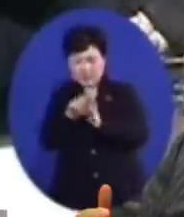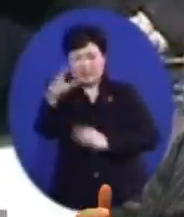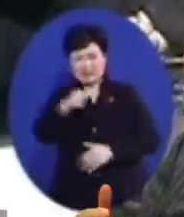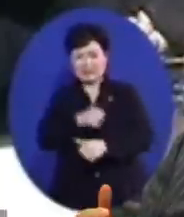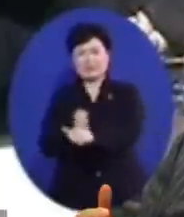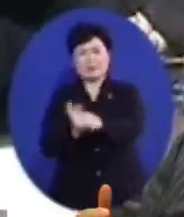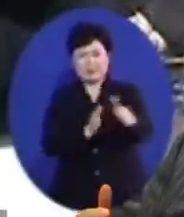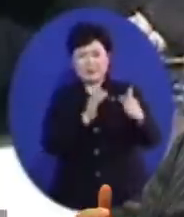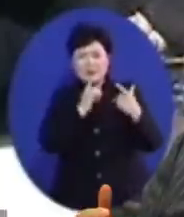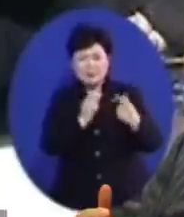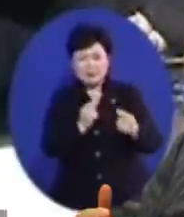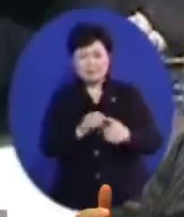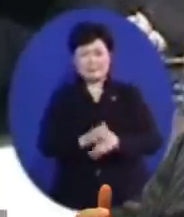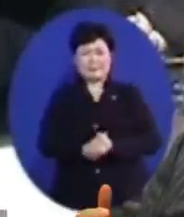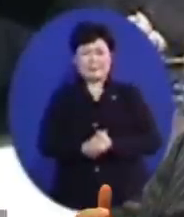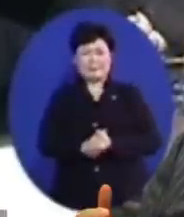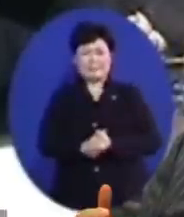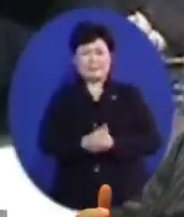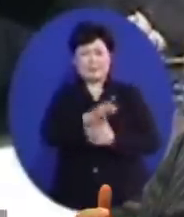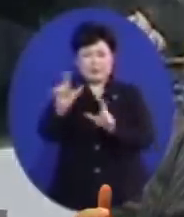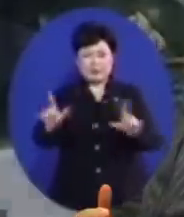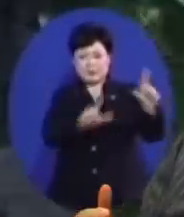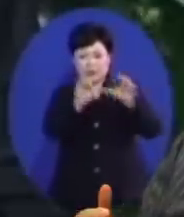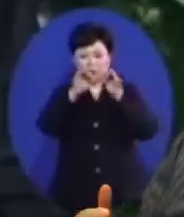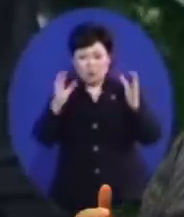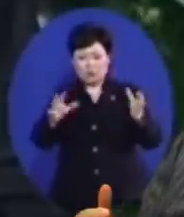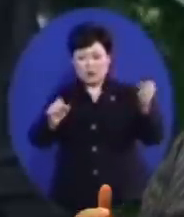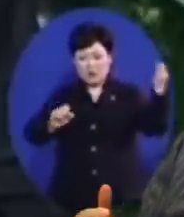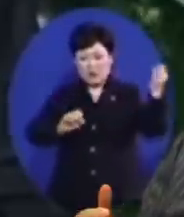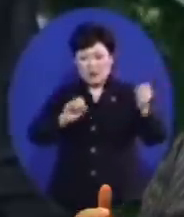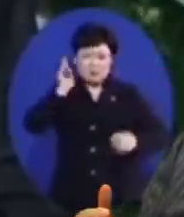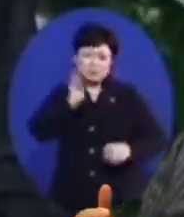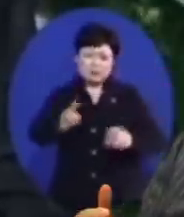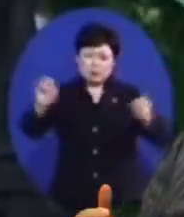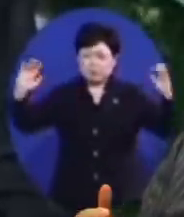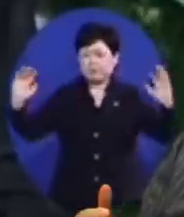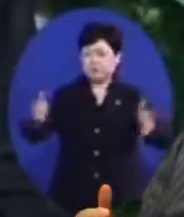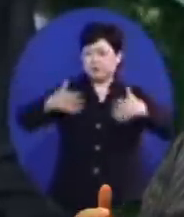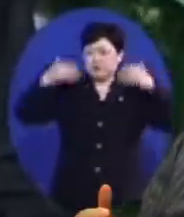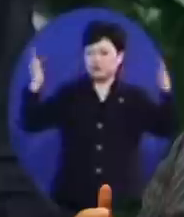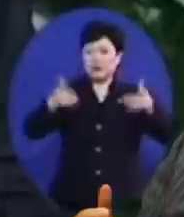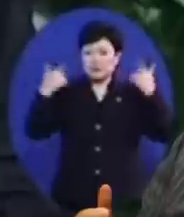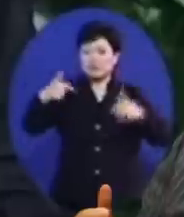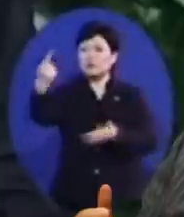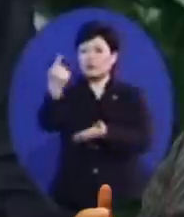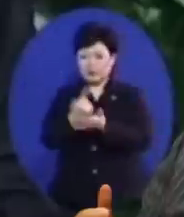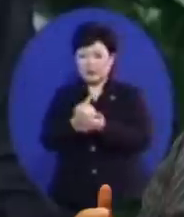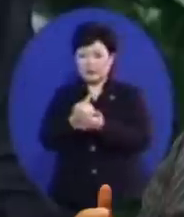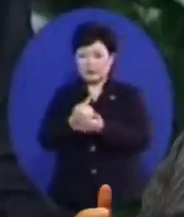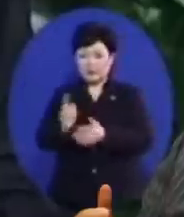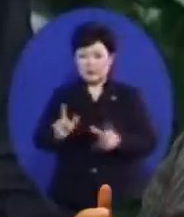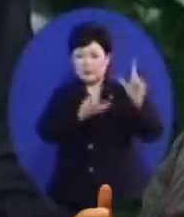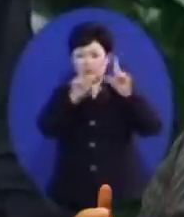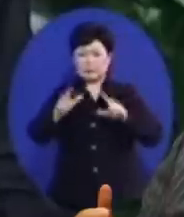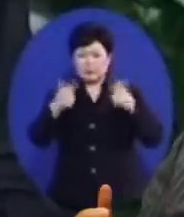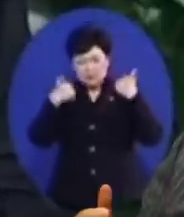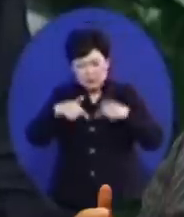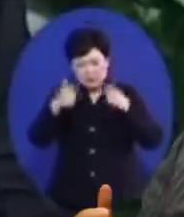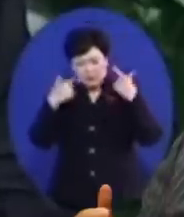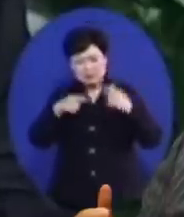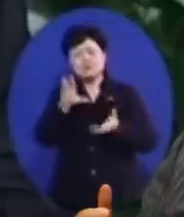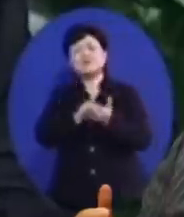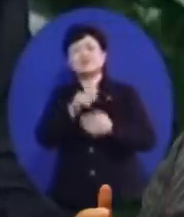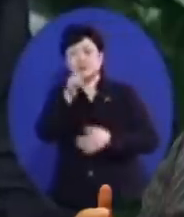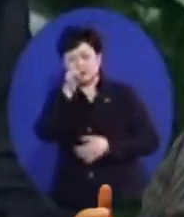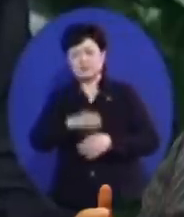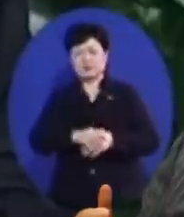것입니다. 그리고 우리가 살아가는 동안에 폭풍우가 늘 다가오는 것입니다. 인생 풍파 없는 데가 어디 있습니까? 다 인생